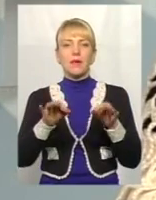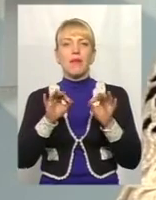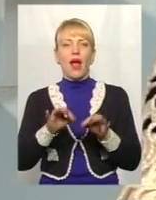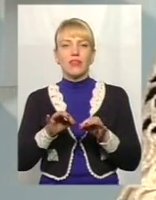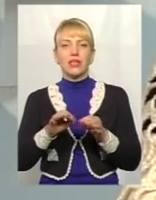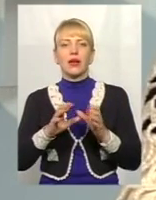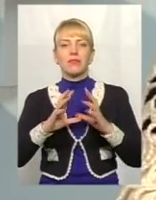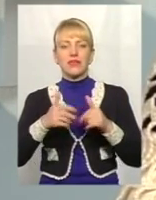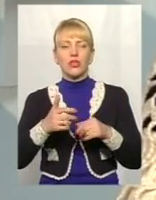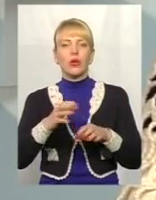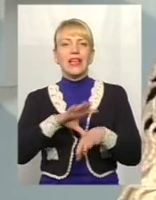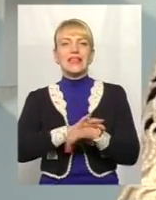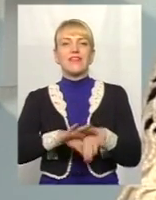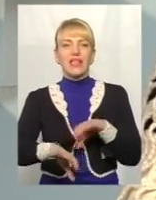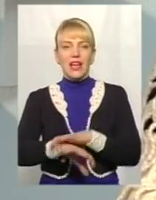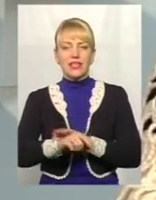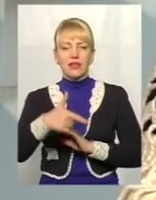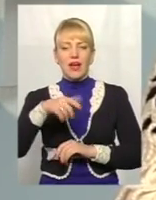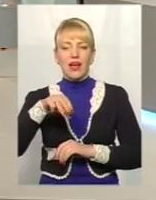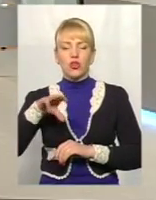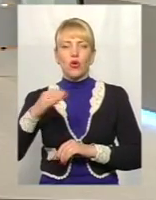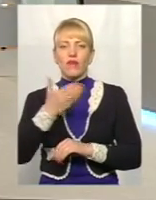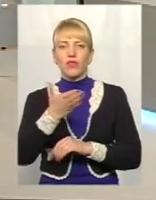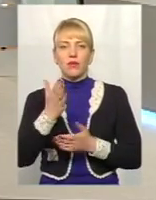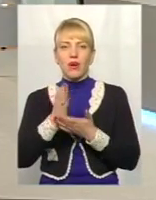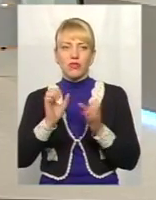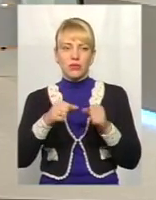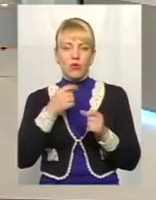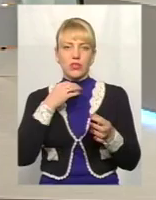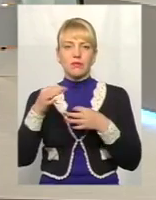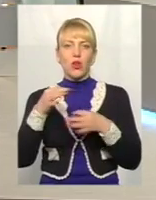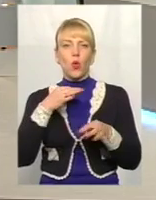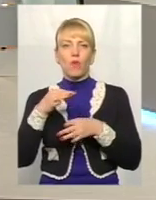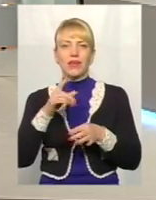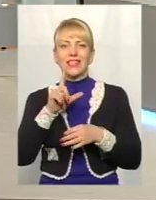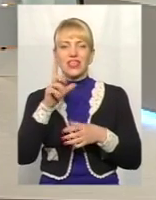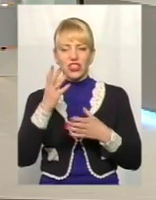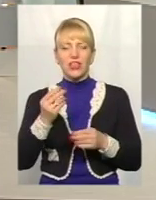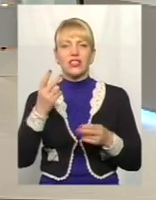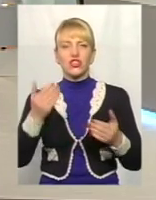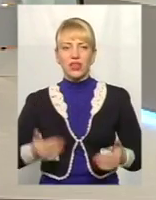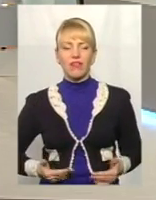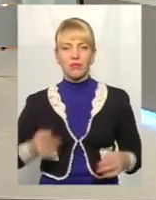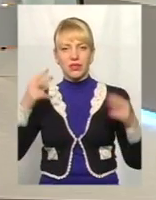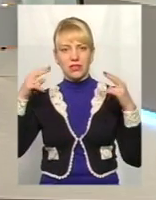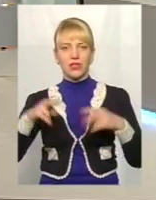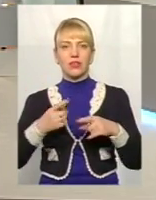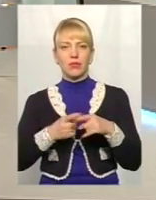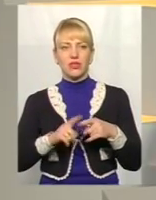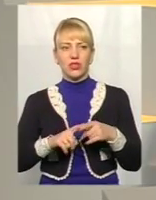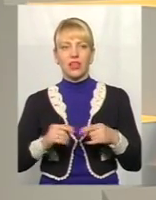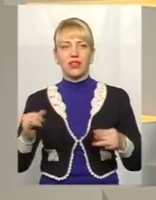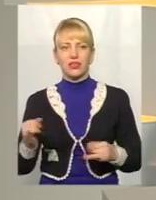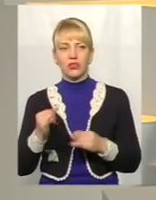з в'язнями гетто, і вони мають змогу спілкуватися з ще живими свідками цієї історії. Так,